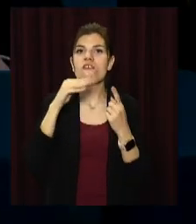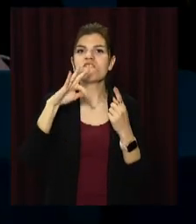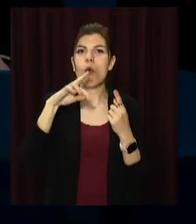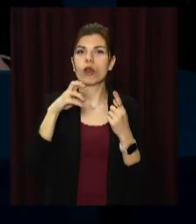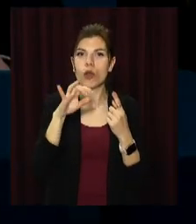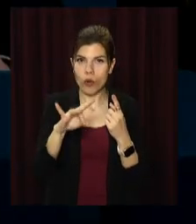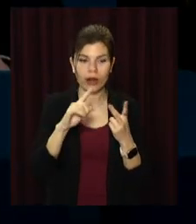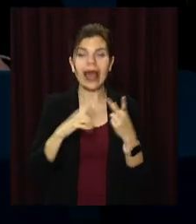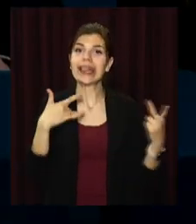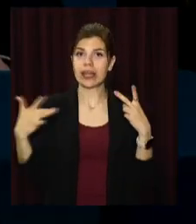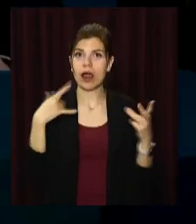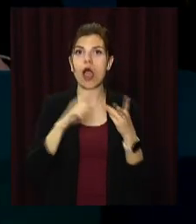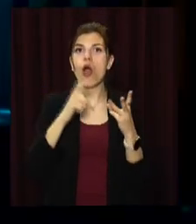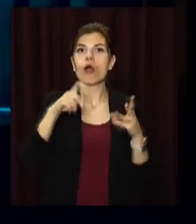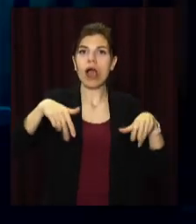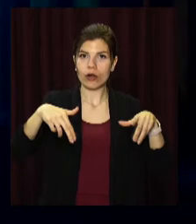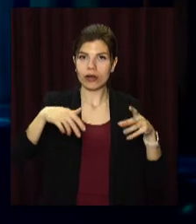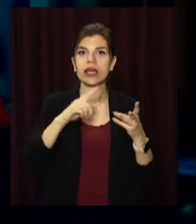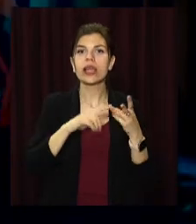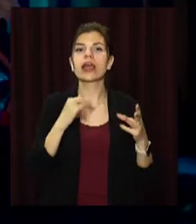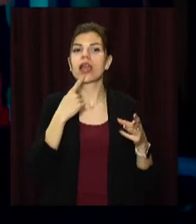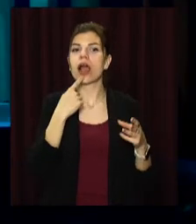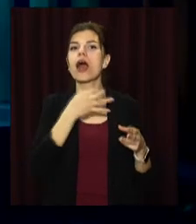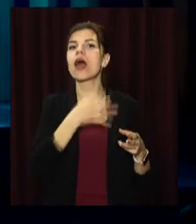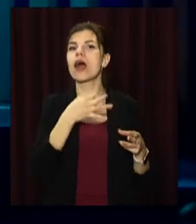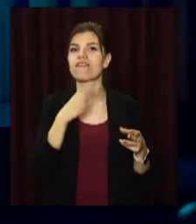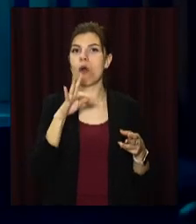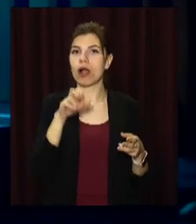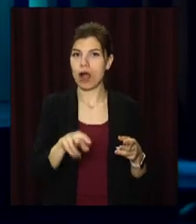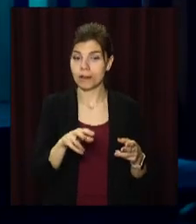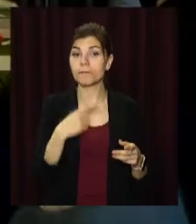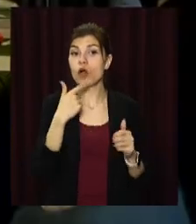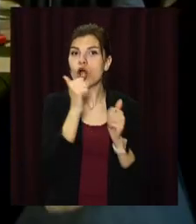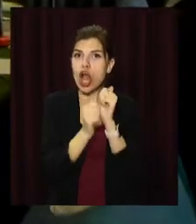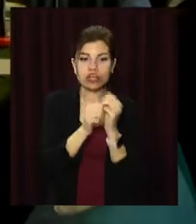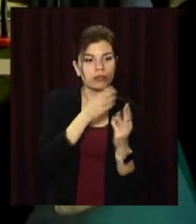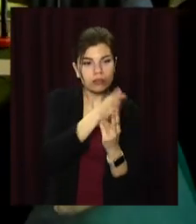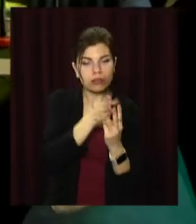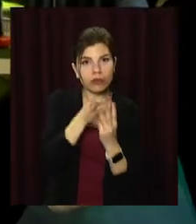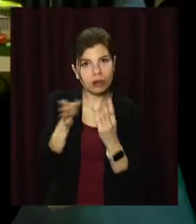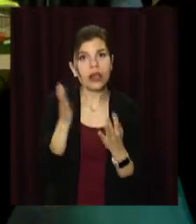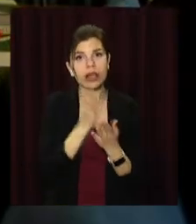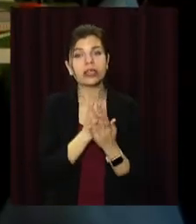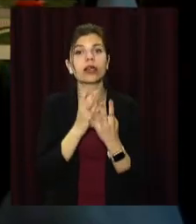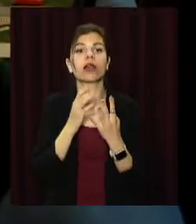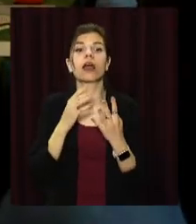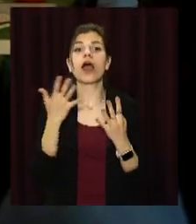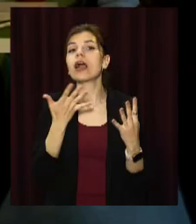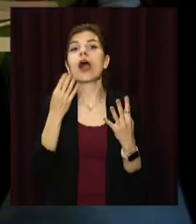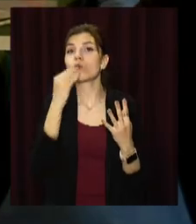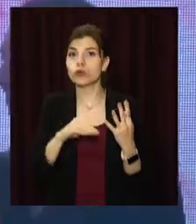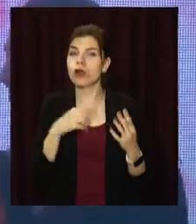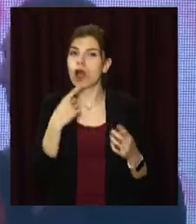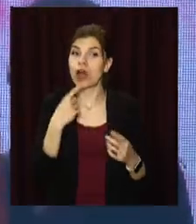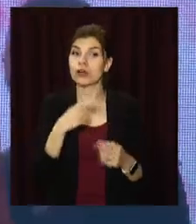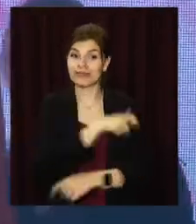фольклорно-етнографічне, театральне, хореографічне та вокальне мистецтво. Переможців обирали у кожній категорії. В журі кажуть, визначитися з найкращими було